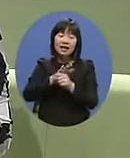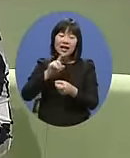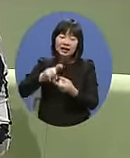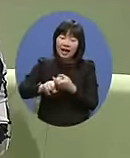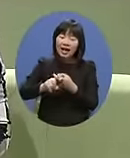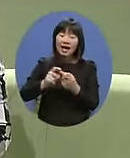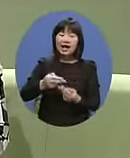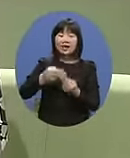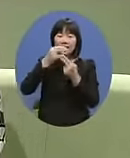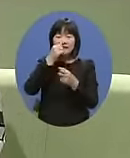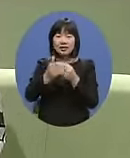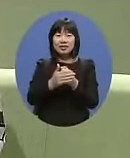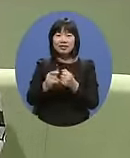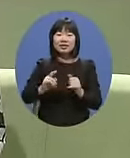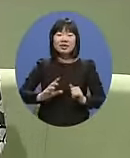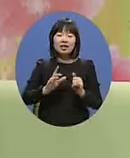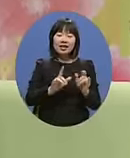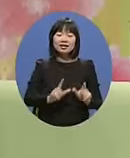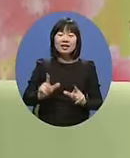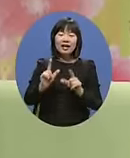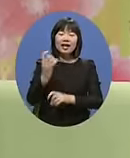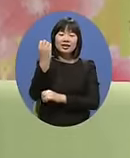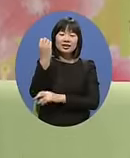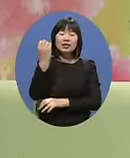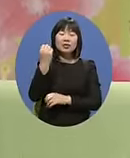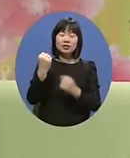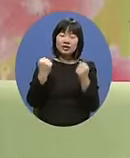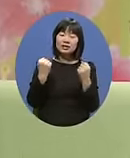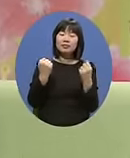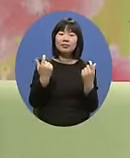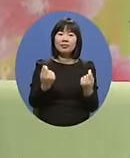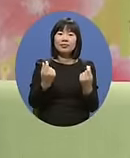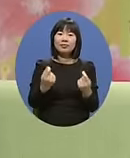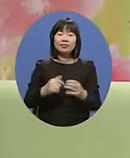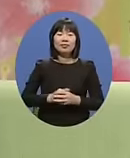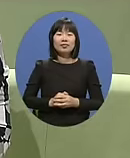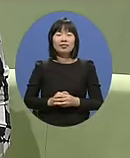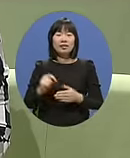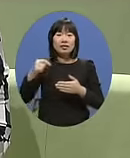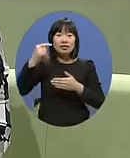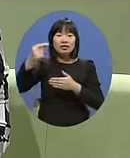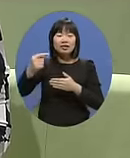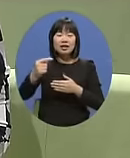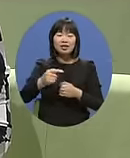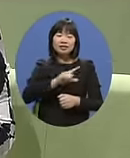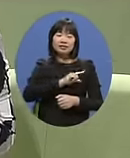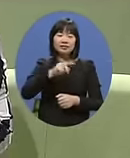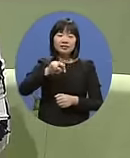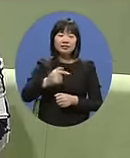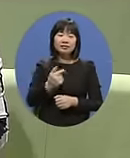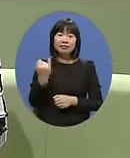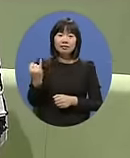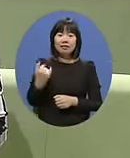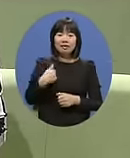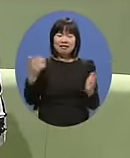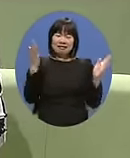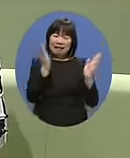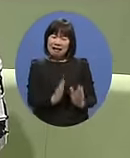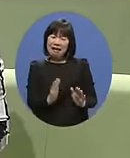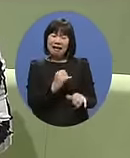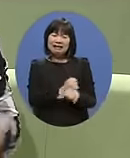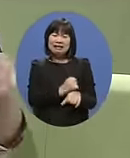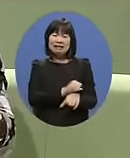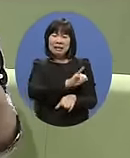살아난 기초 체력이 됐을 거다. 이제 우리가 이렇게 해석을 해볼 수가 있고요. 네. 그 다음에 이제 신데렐라가 아까 뭐 다이어트 해야 되는데 하고